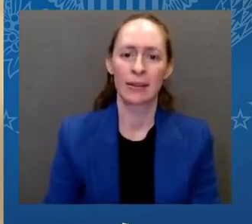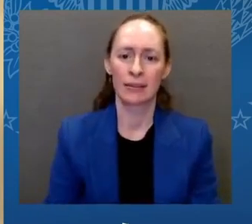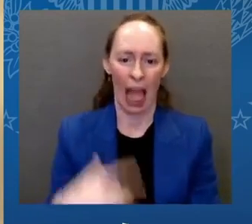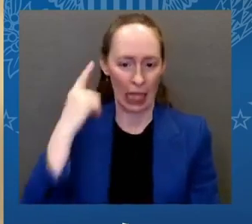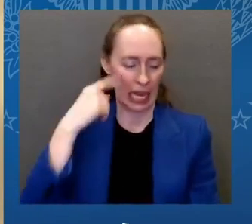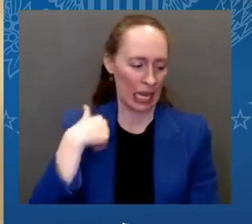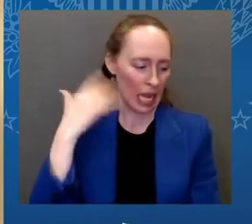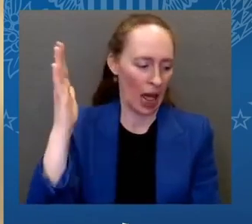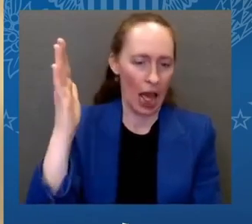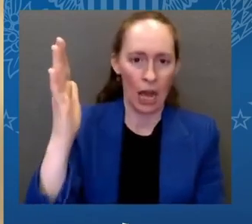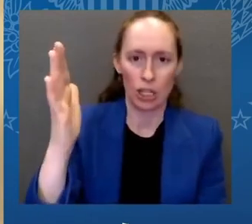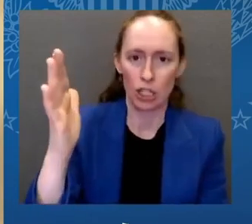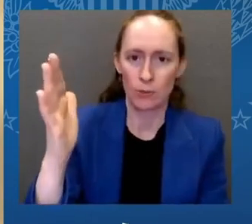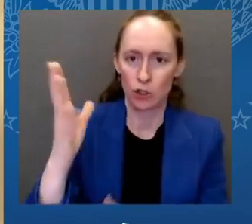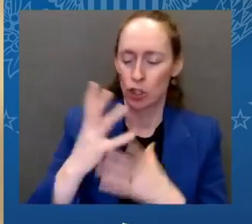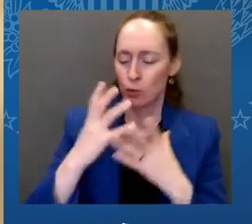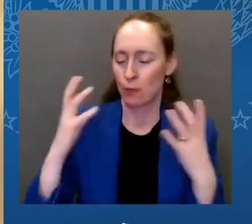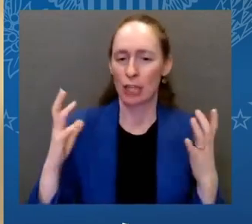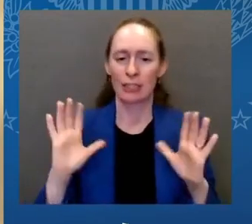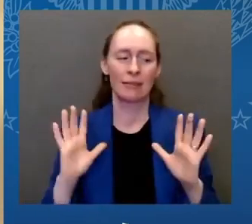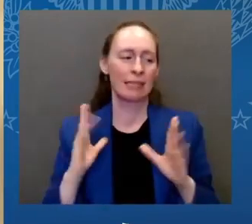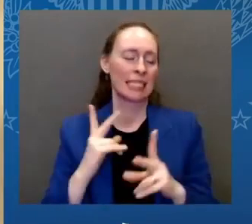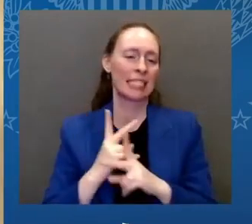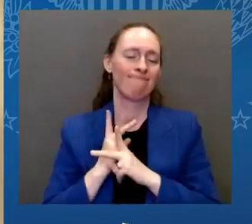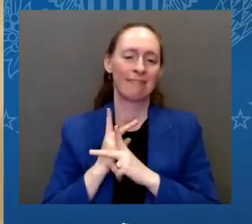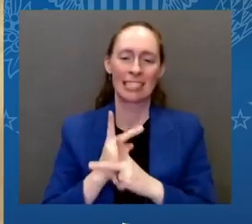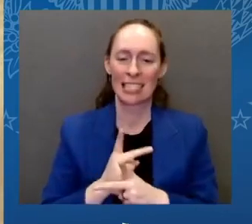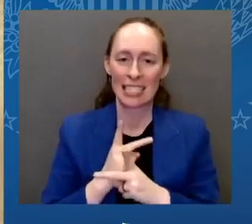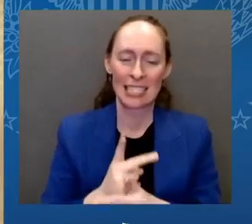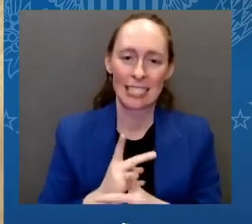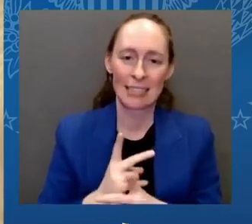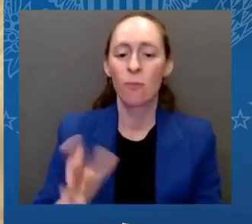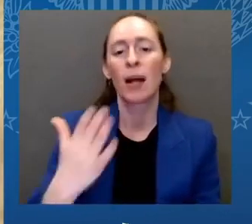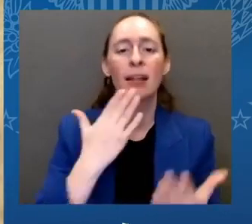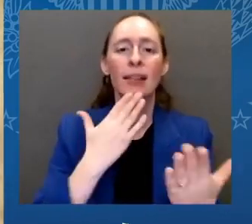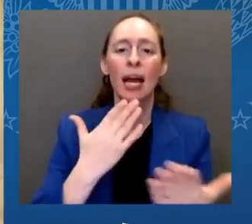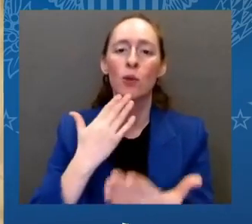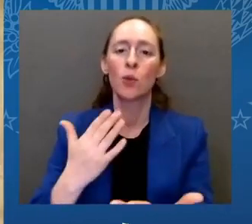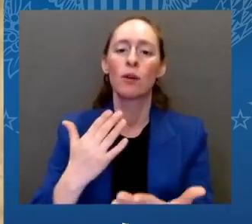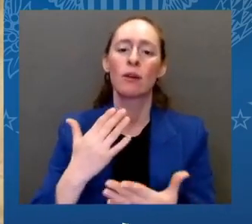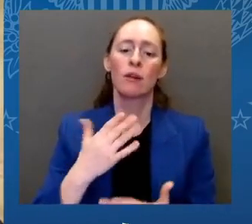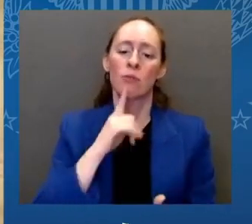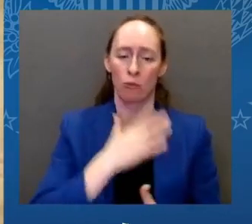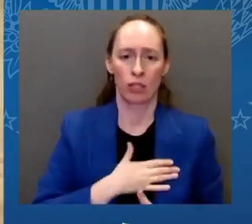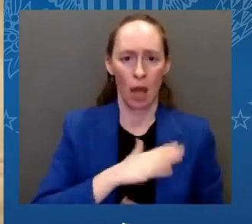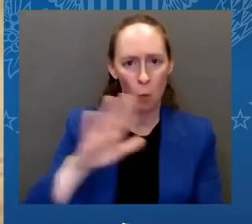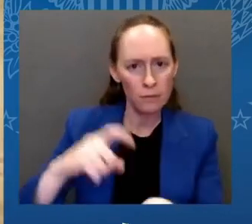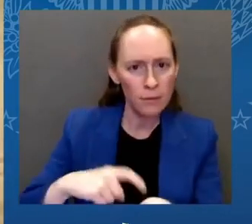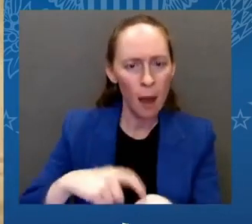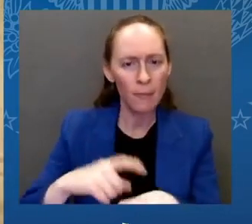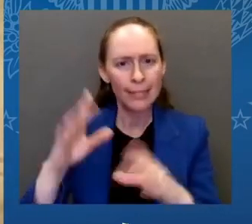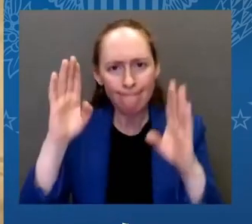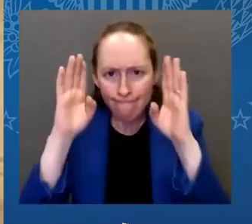Дякую за питання. Дякую всім. Я ціную ваш час. І, як я